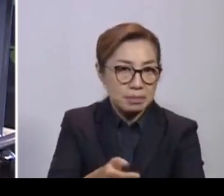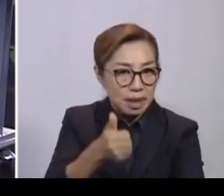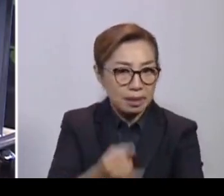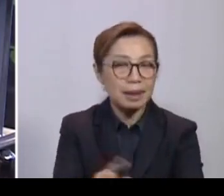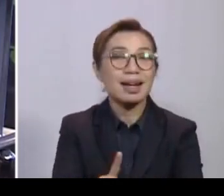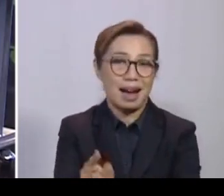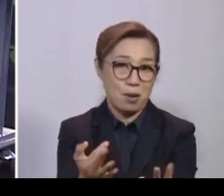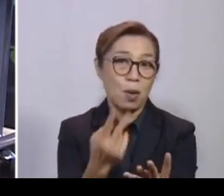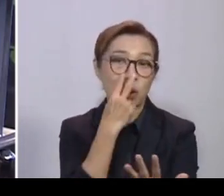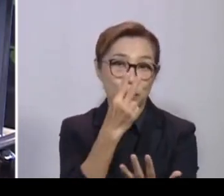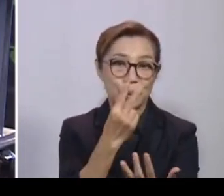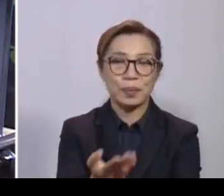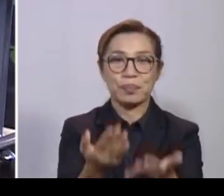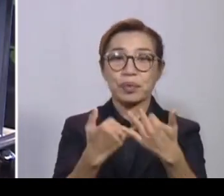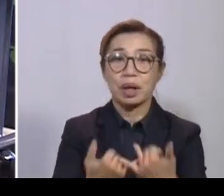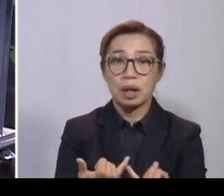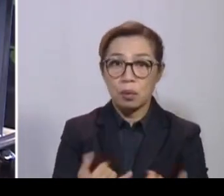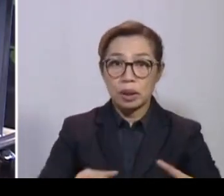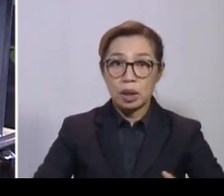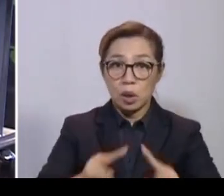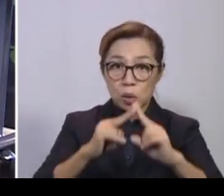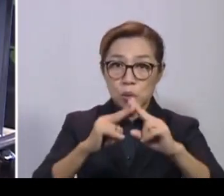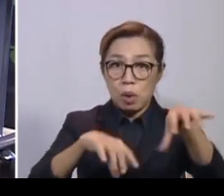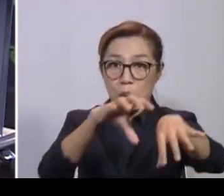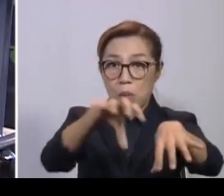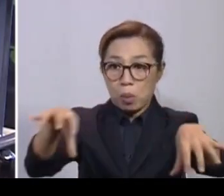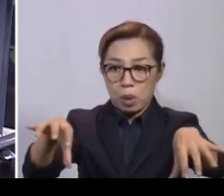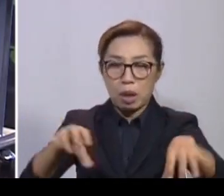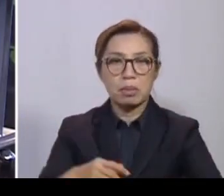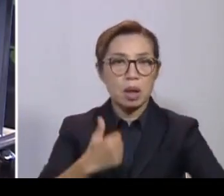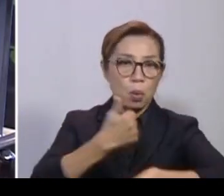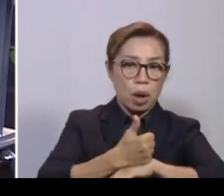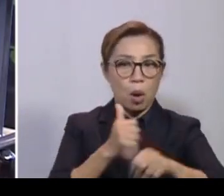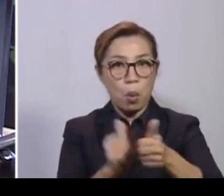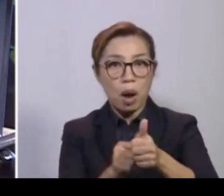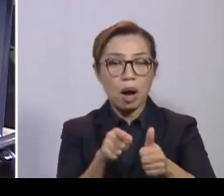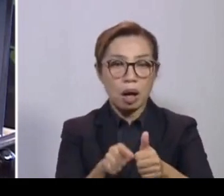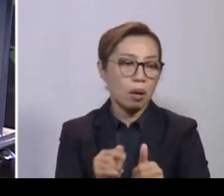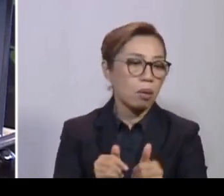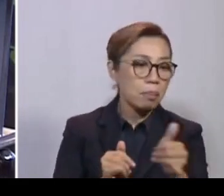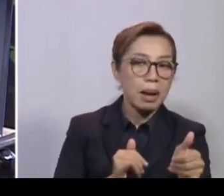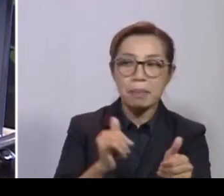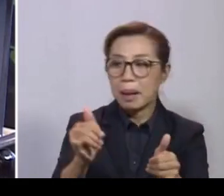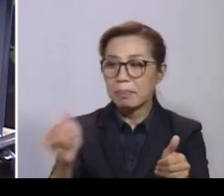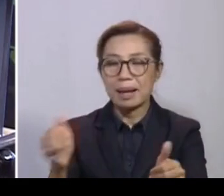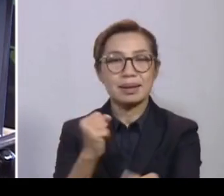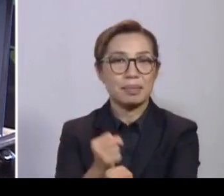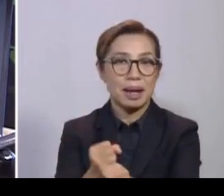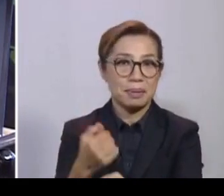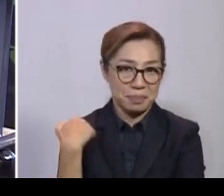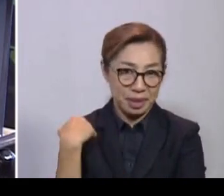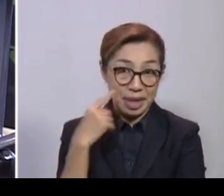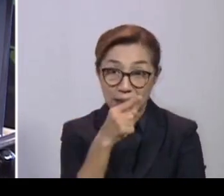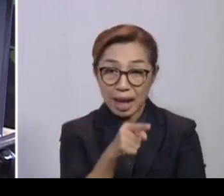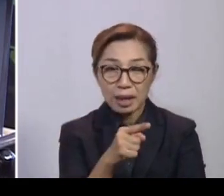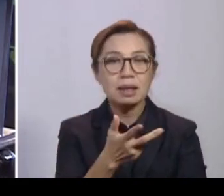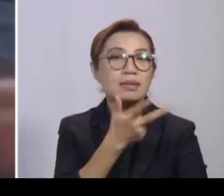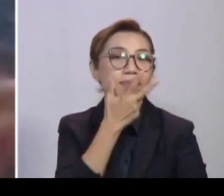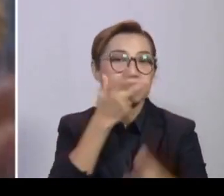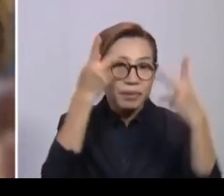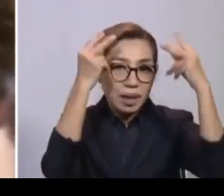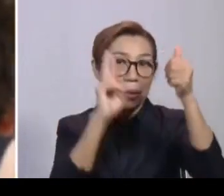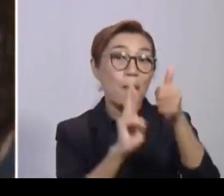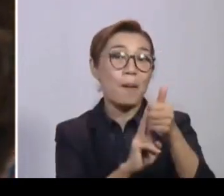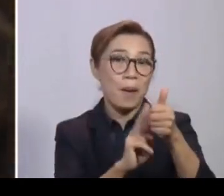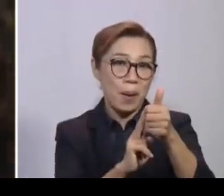วันนี้นะคะมีรัฐมนตรีหลายกระทรวงที่ใช้ฤกษ์งามยามดีเข้ากระทรวงนะคะหนึ่งในนั้นก็คือคุณอนุทินชาญมาตระกูลรอง